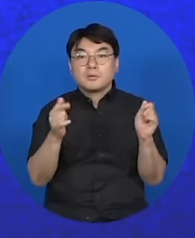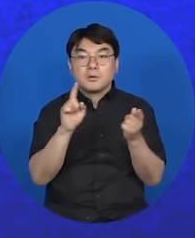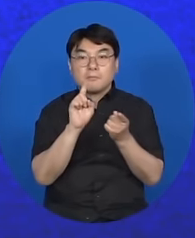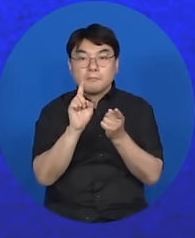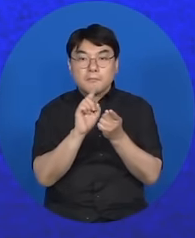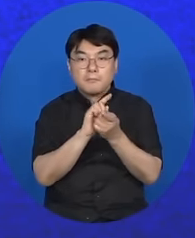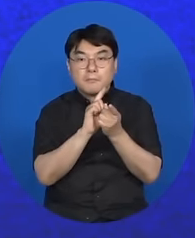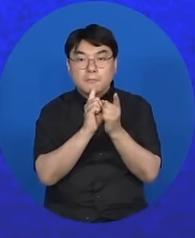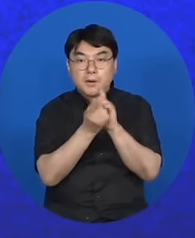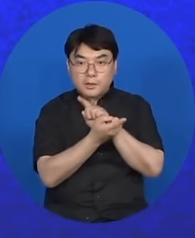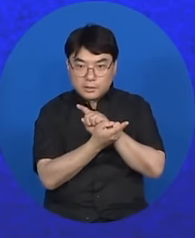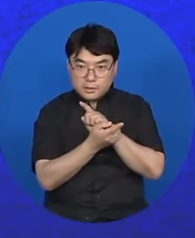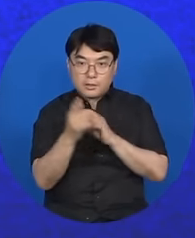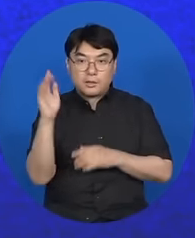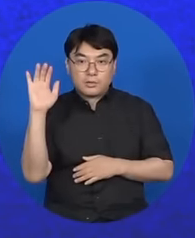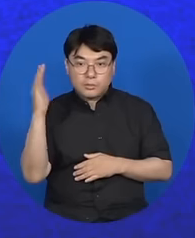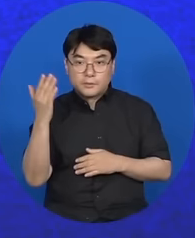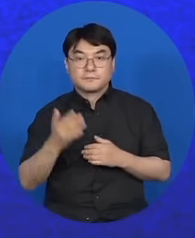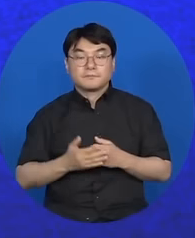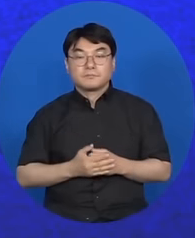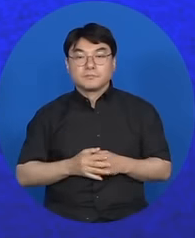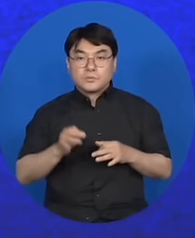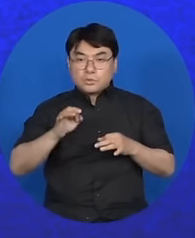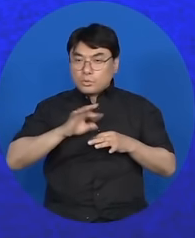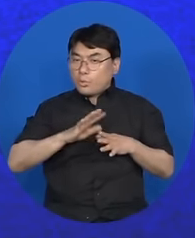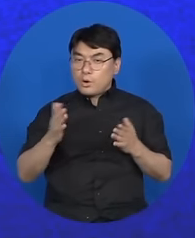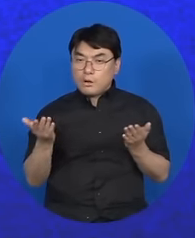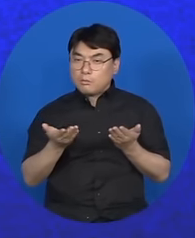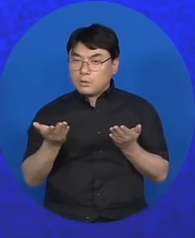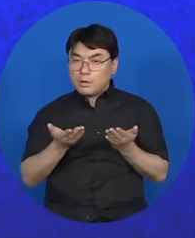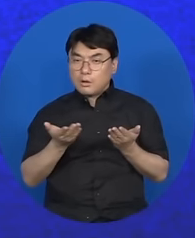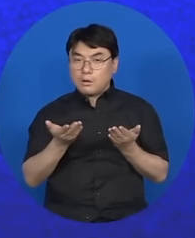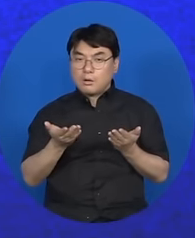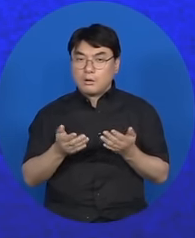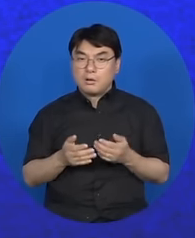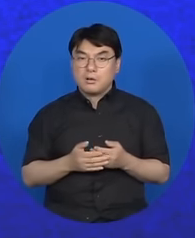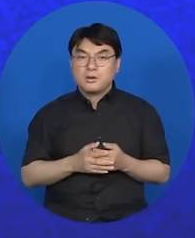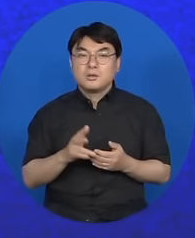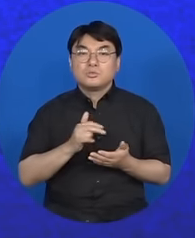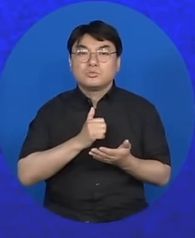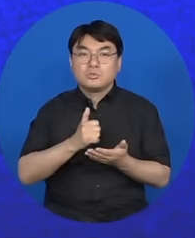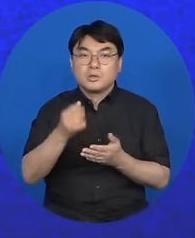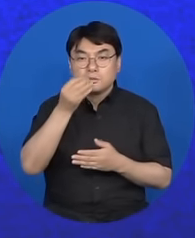일이 벌어지게 된 거예요. 여러분, 주의 성령을 따라갈 때에